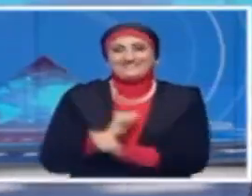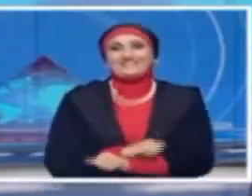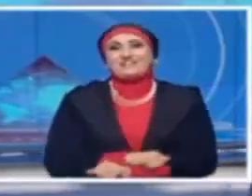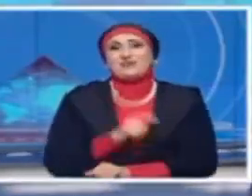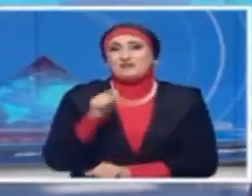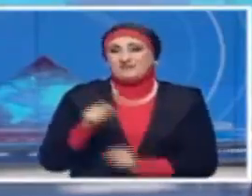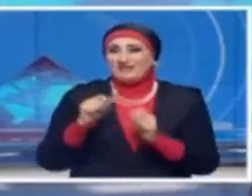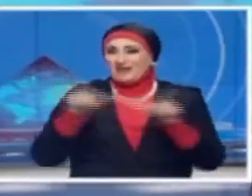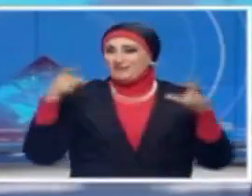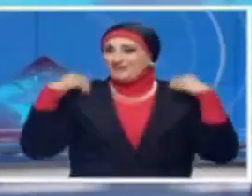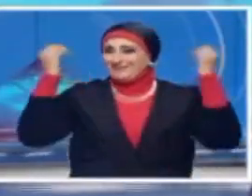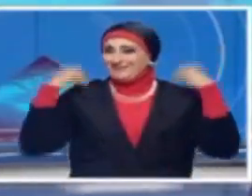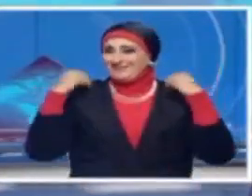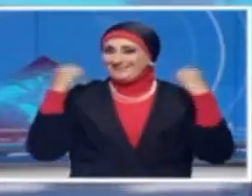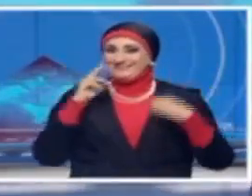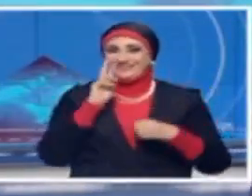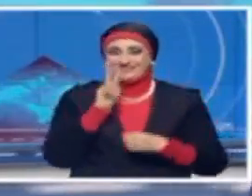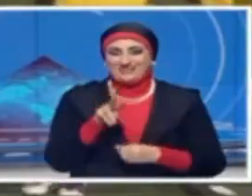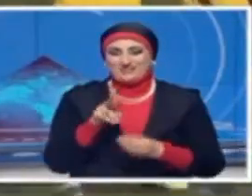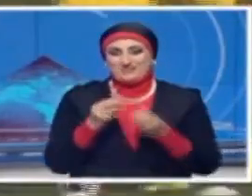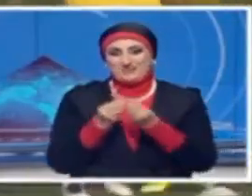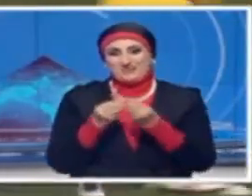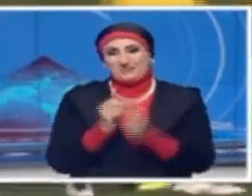وفي أخبار الرياضة نتابع